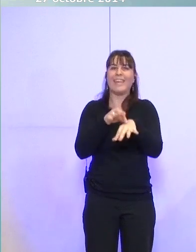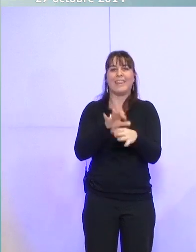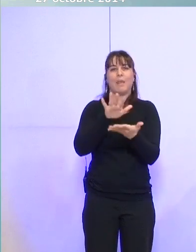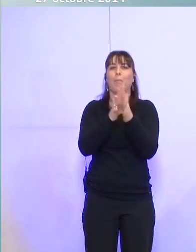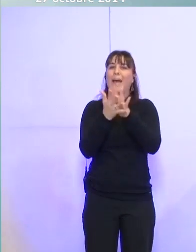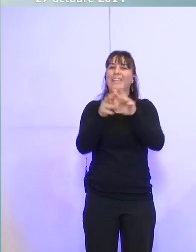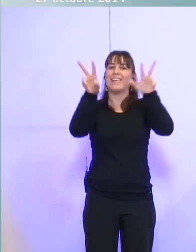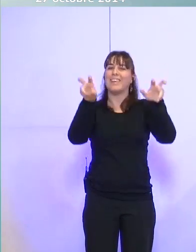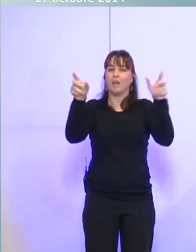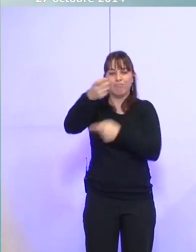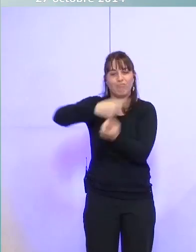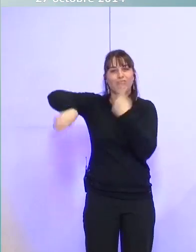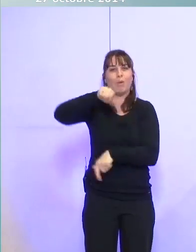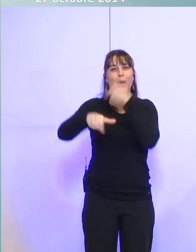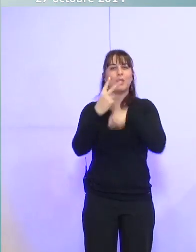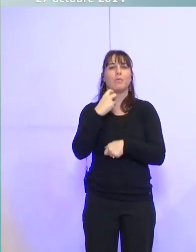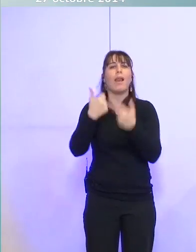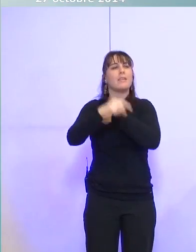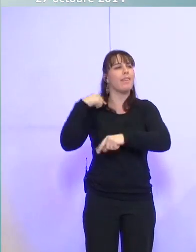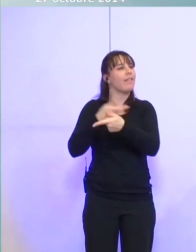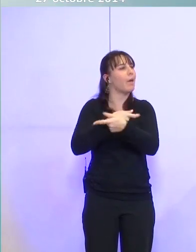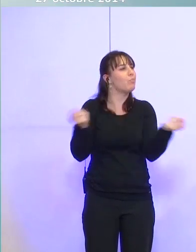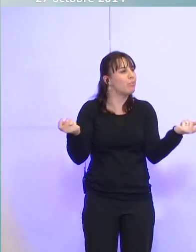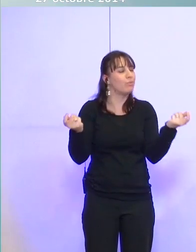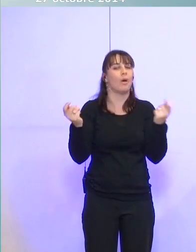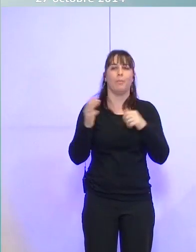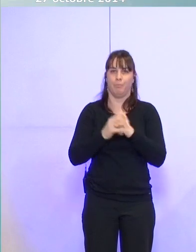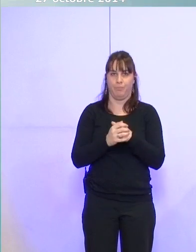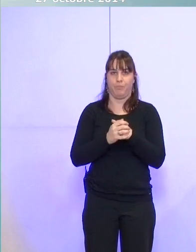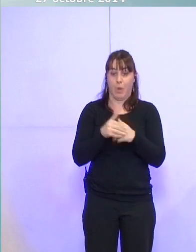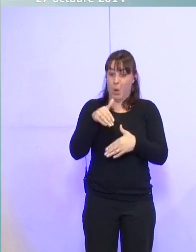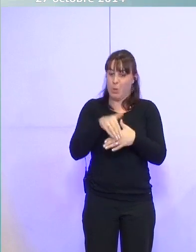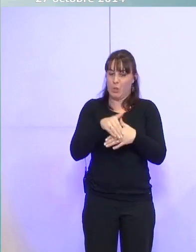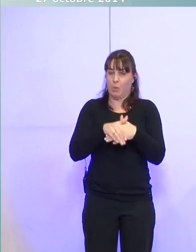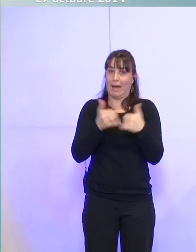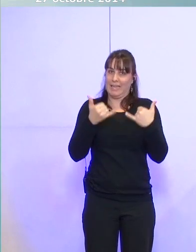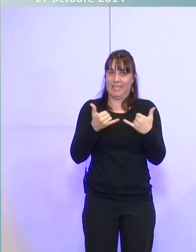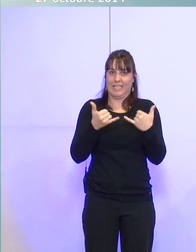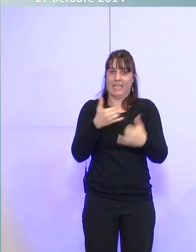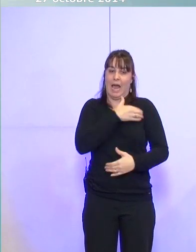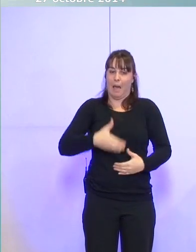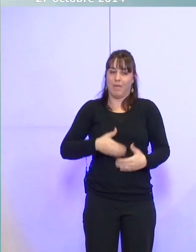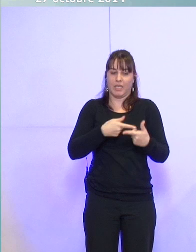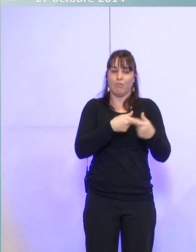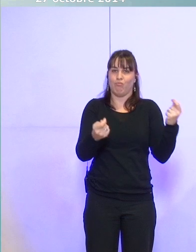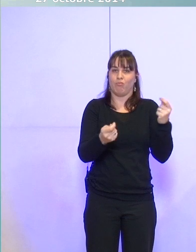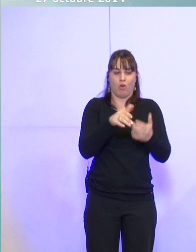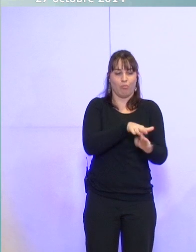qui vous avait été distribué la semaine dernière, disponible du coup dès ce soir à l'hôtel de ville et dès demain dans les antennes